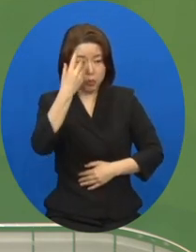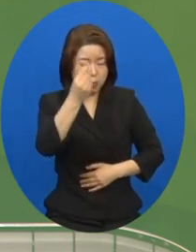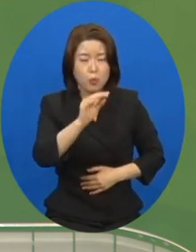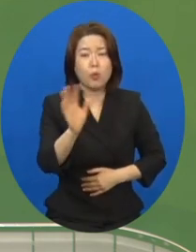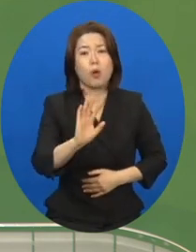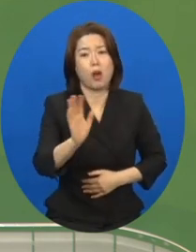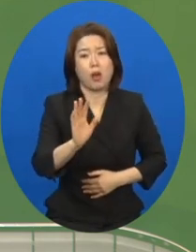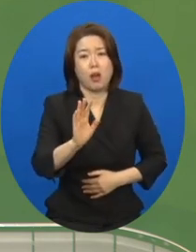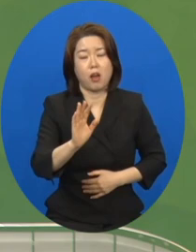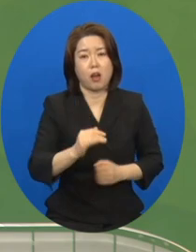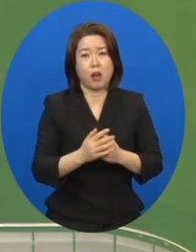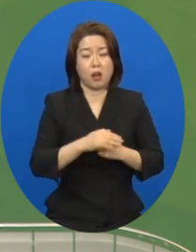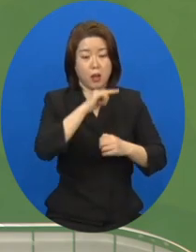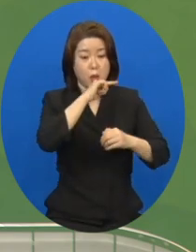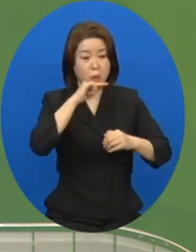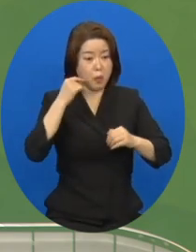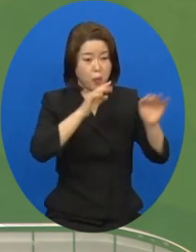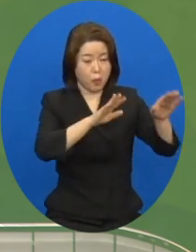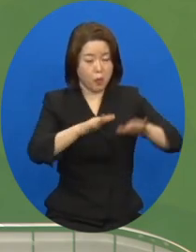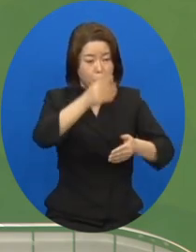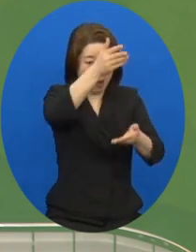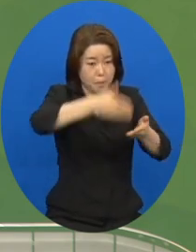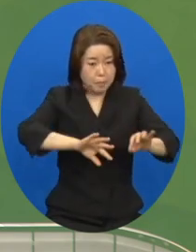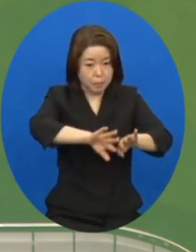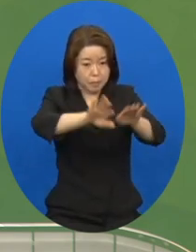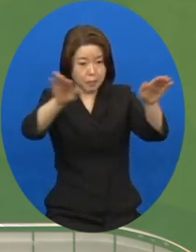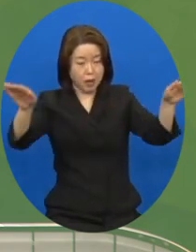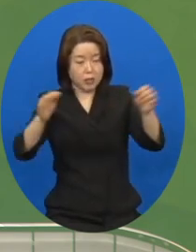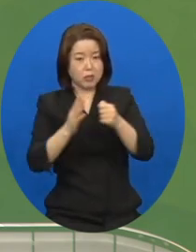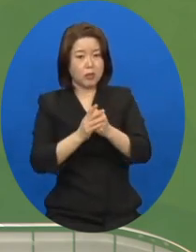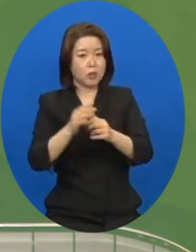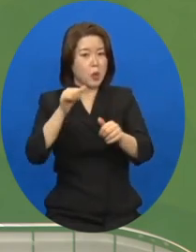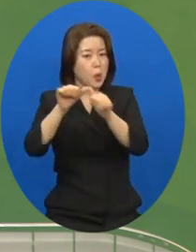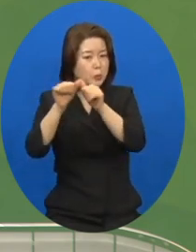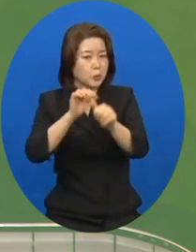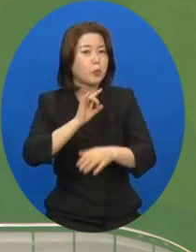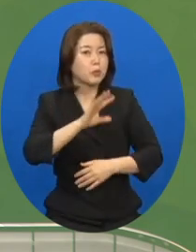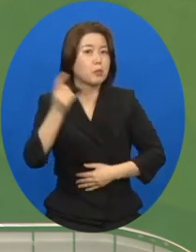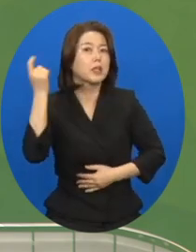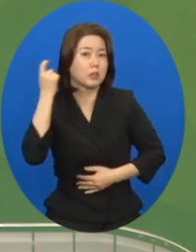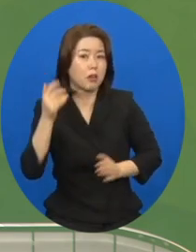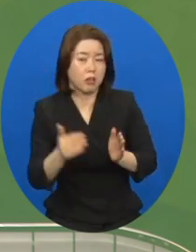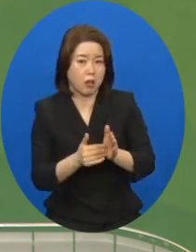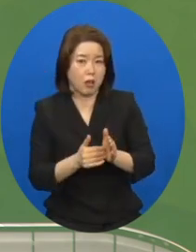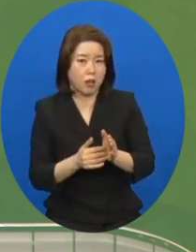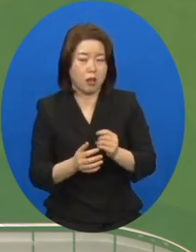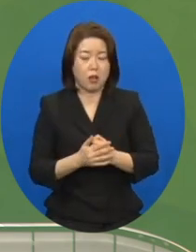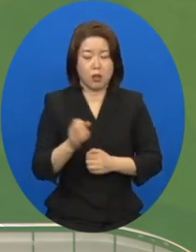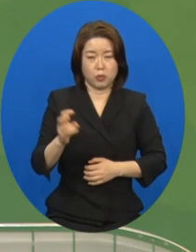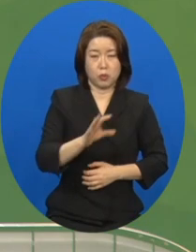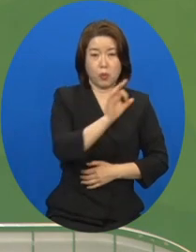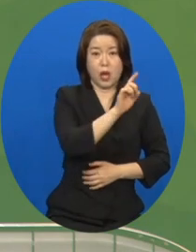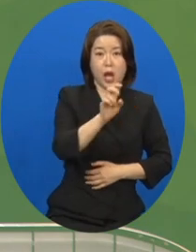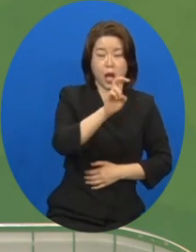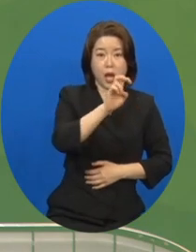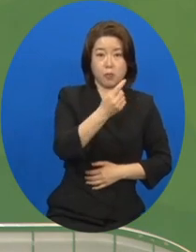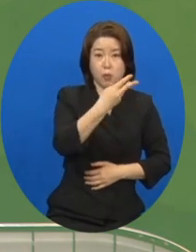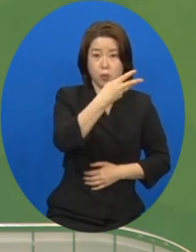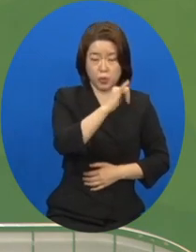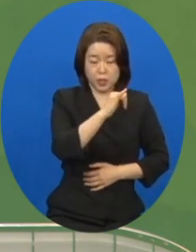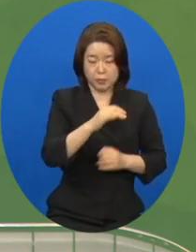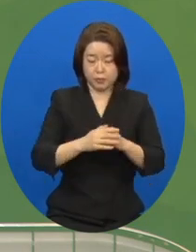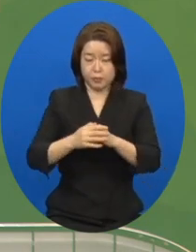아닙니다. 홍해가 갈라지는 것도 소문으로만 들었습니다. 아모리의 시온과 옥